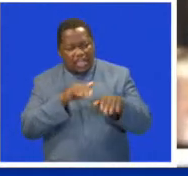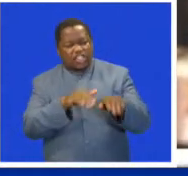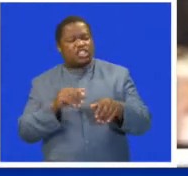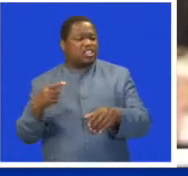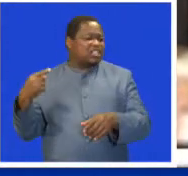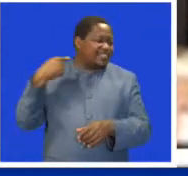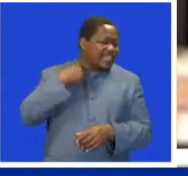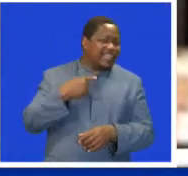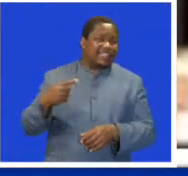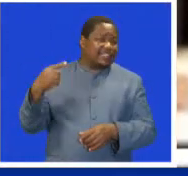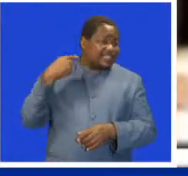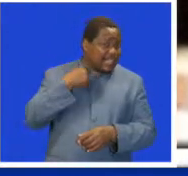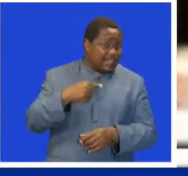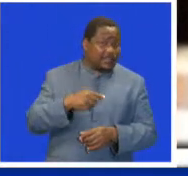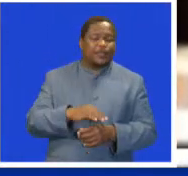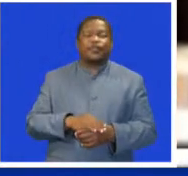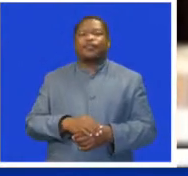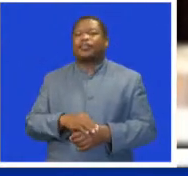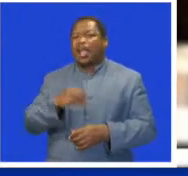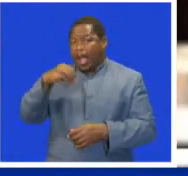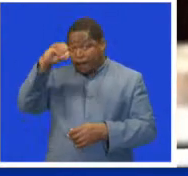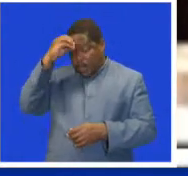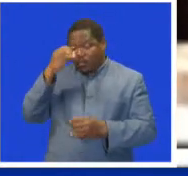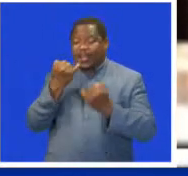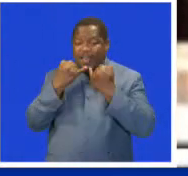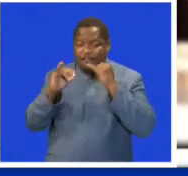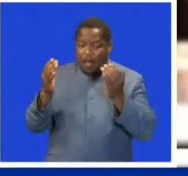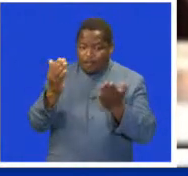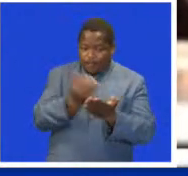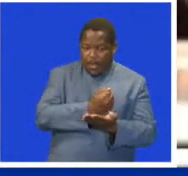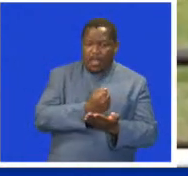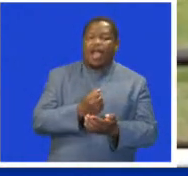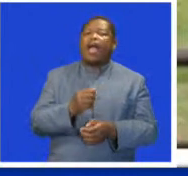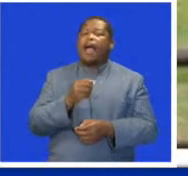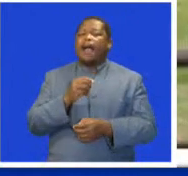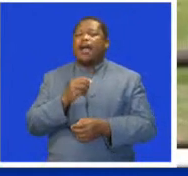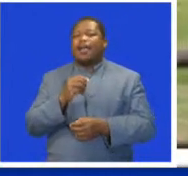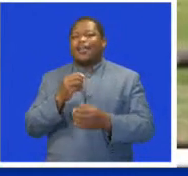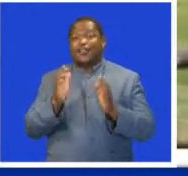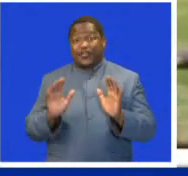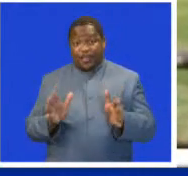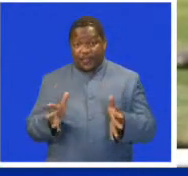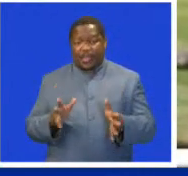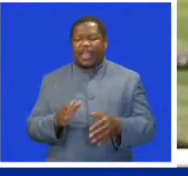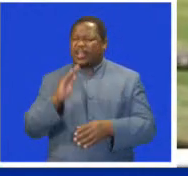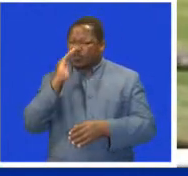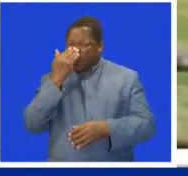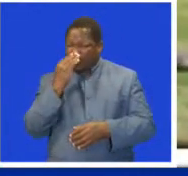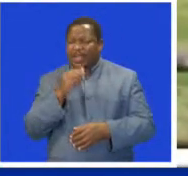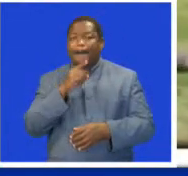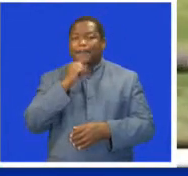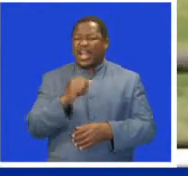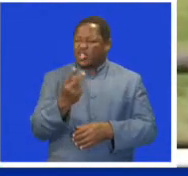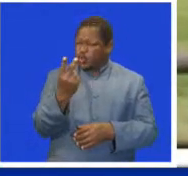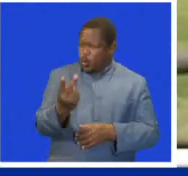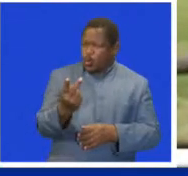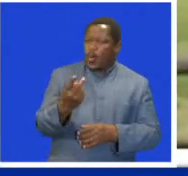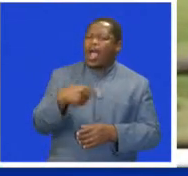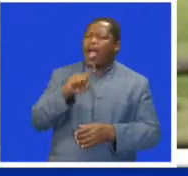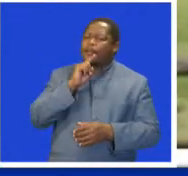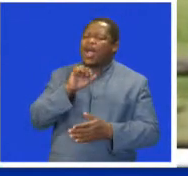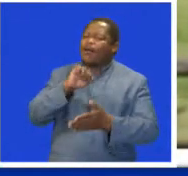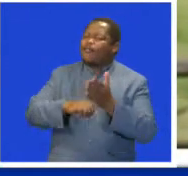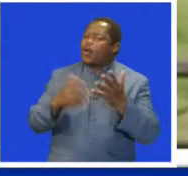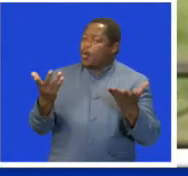kutse batfole kutse labamfu ngemadvota lamabili langadiwa kutse aqhamukaphi kepha basaqhubeka ngekwenta imitamo yokuthi